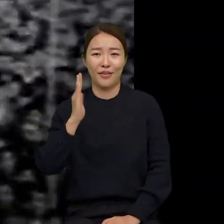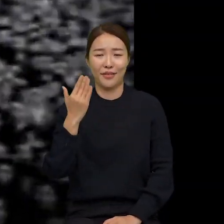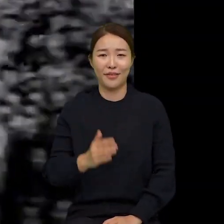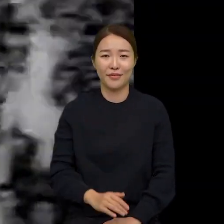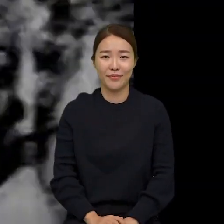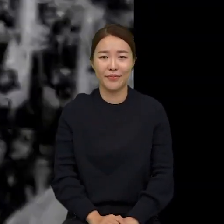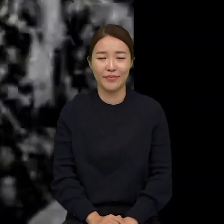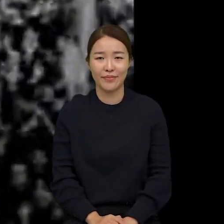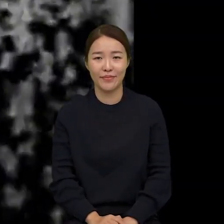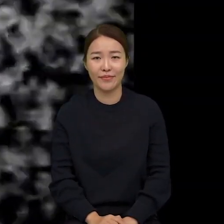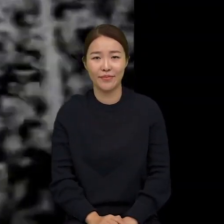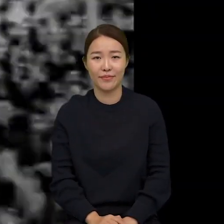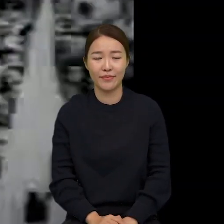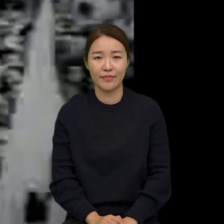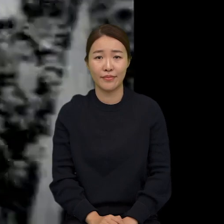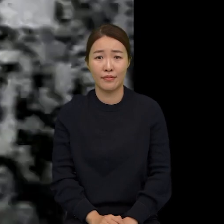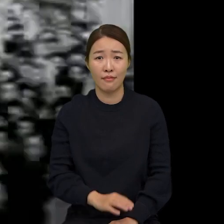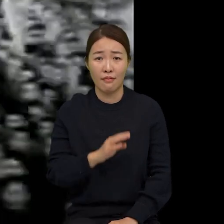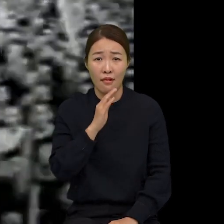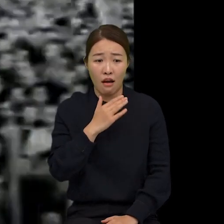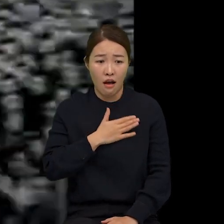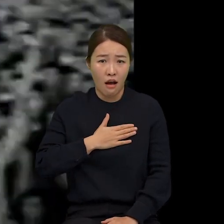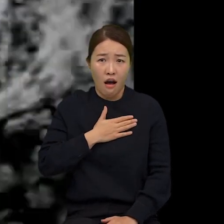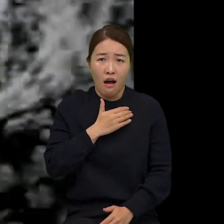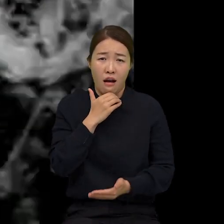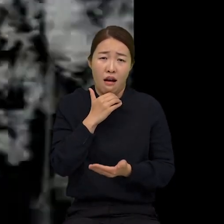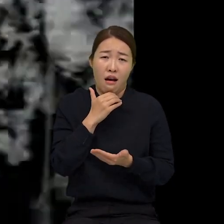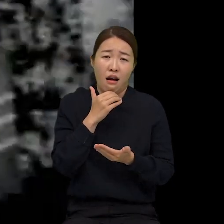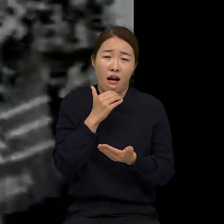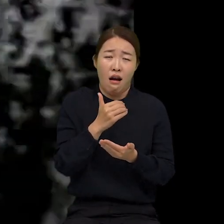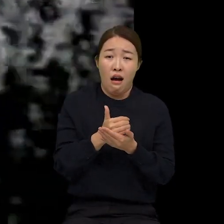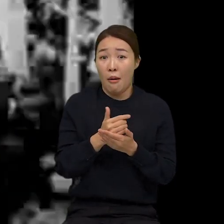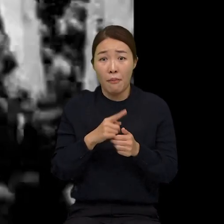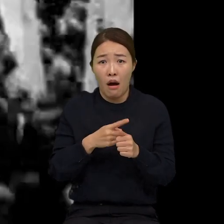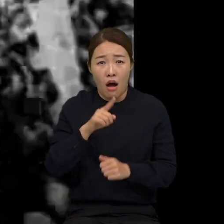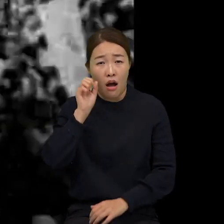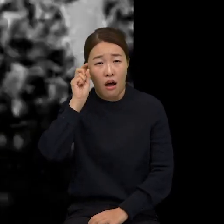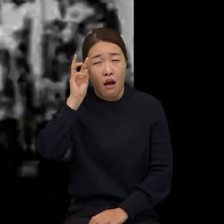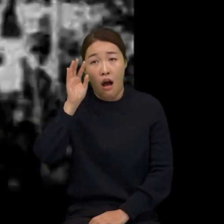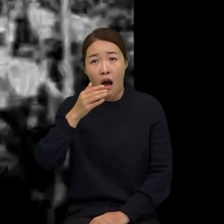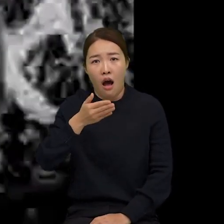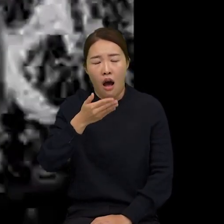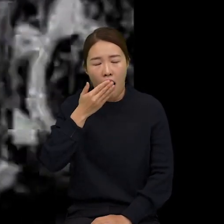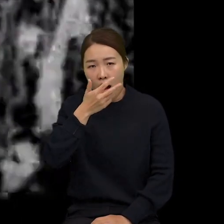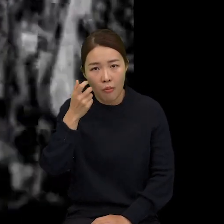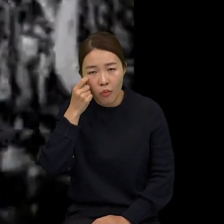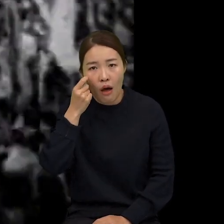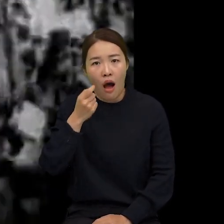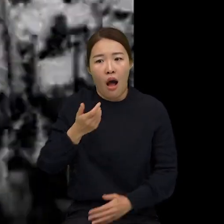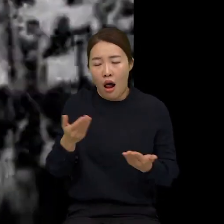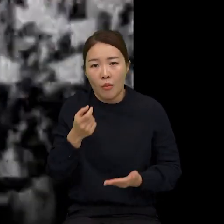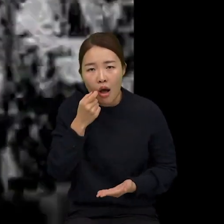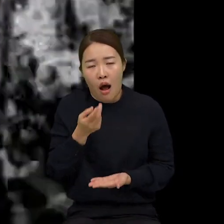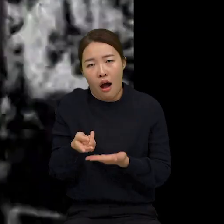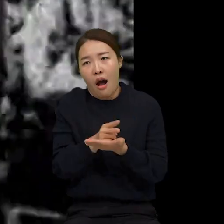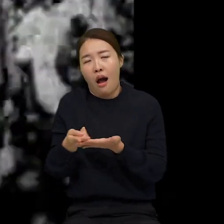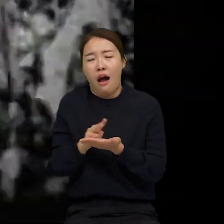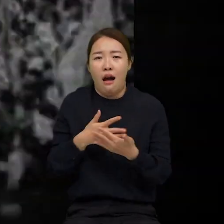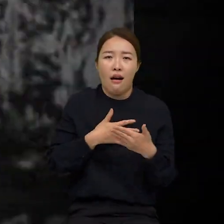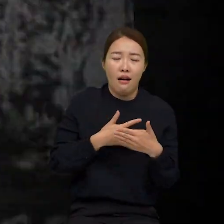맞았다. 주체할 수 없는 감정에 며칠 동안 잠도 설치고 일도 하지